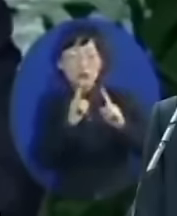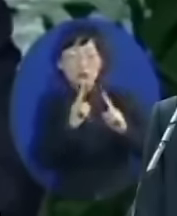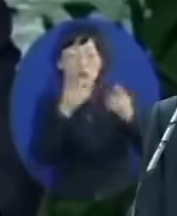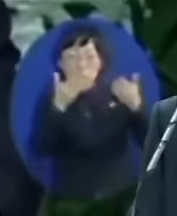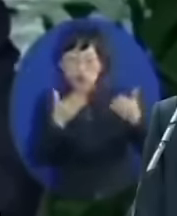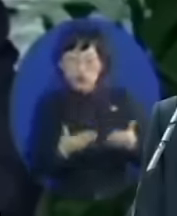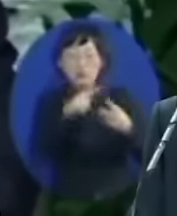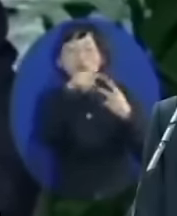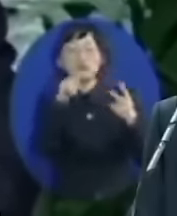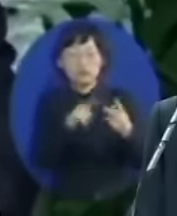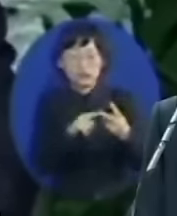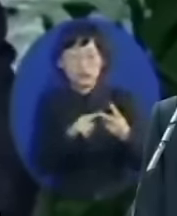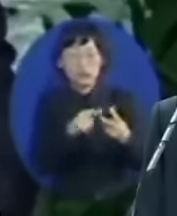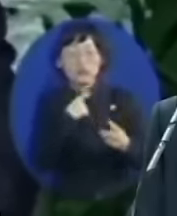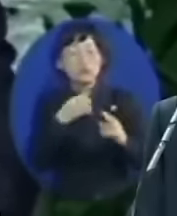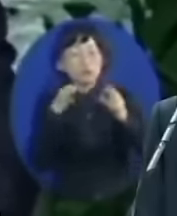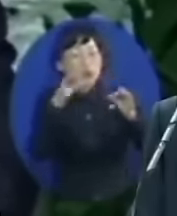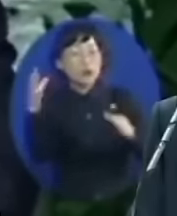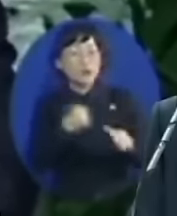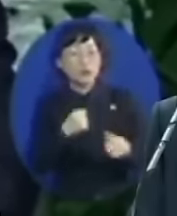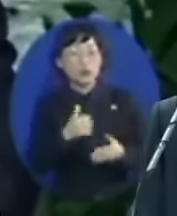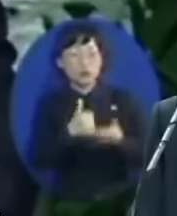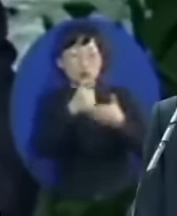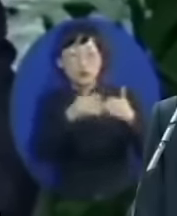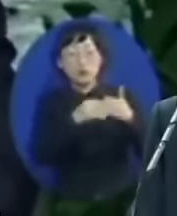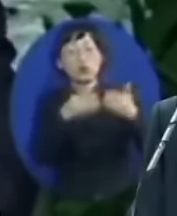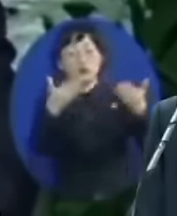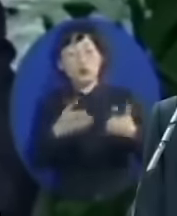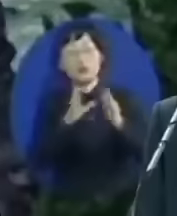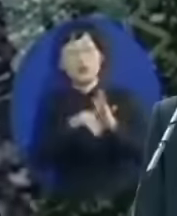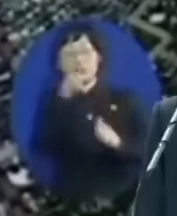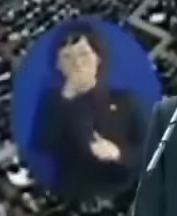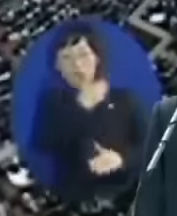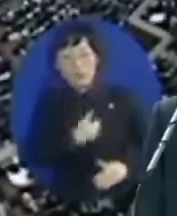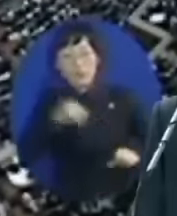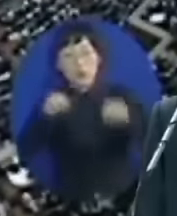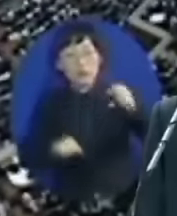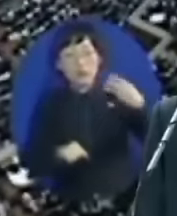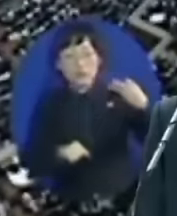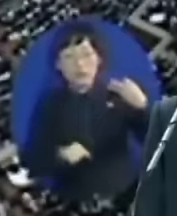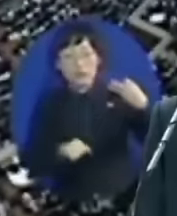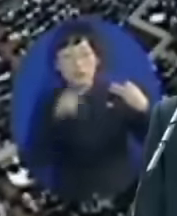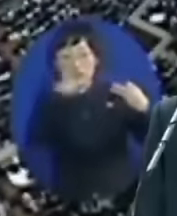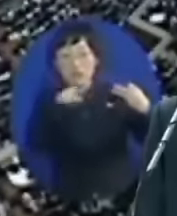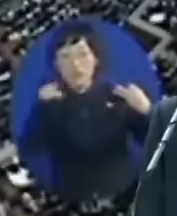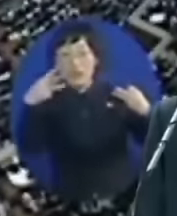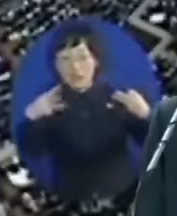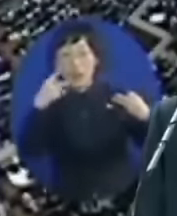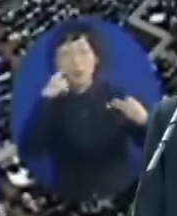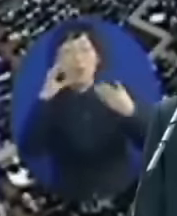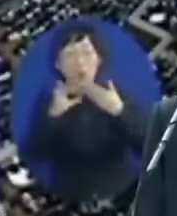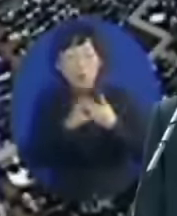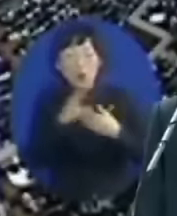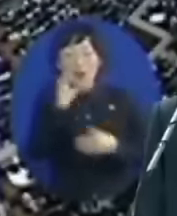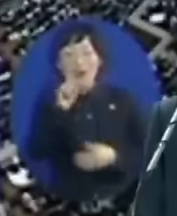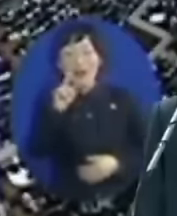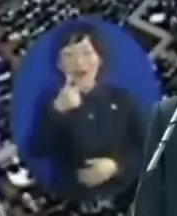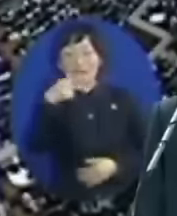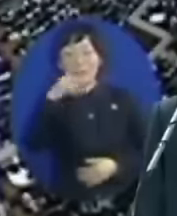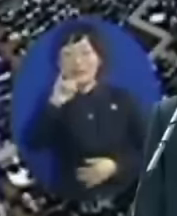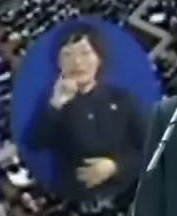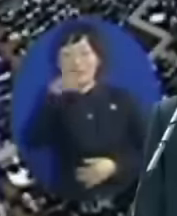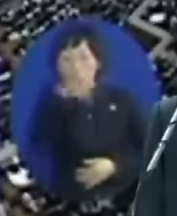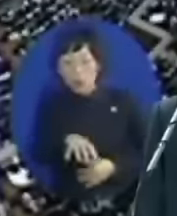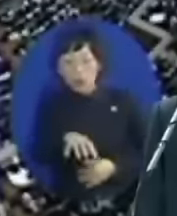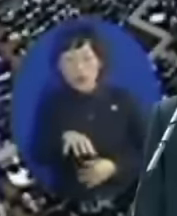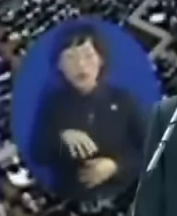말씀하든지 음성으로서 주님이 우리를 인도하실 때가 있는 것입니다. 사도행전 13장 1절로 3절에 보면 안디옥 교회의 선지자들과 교사들이